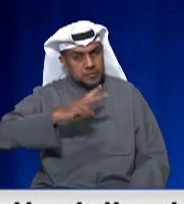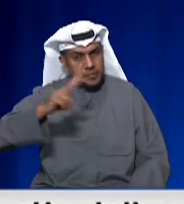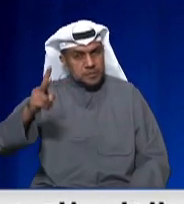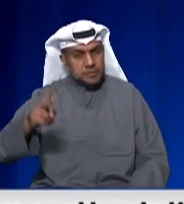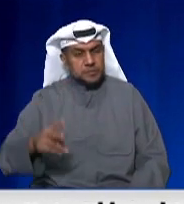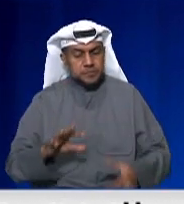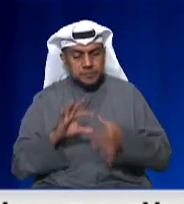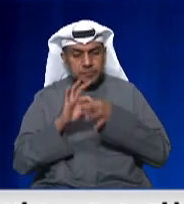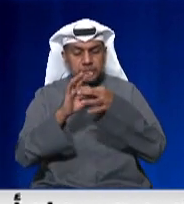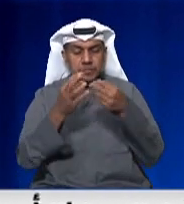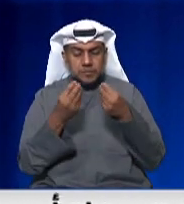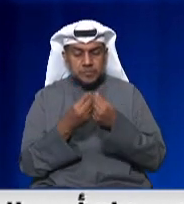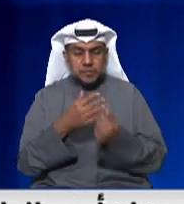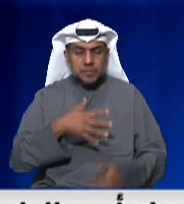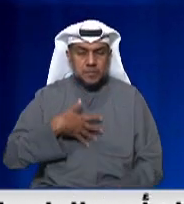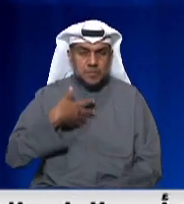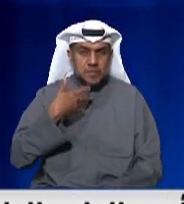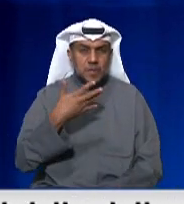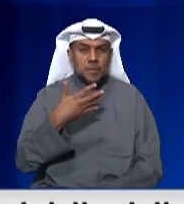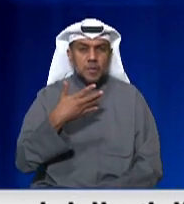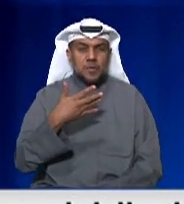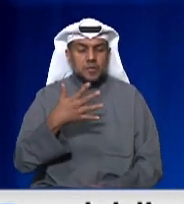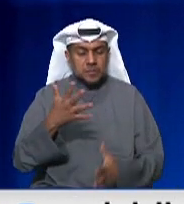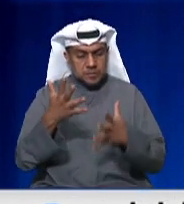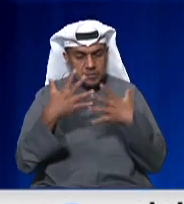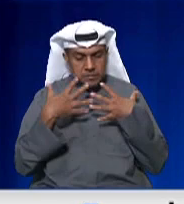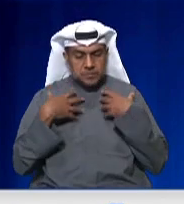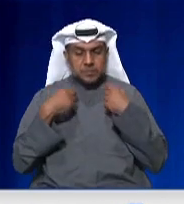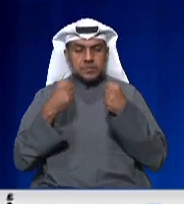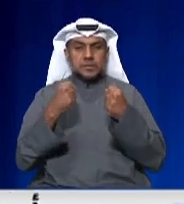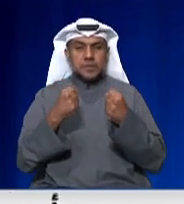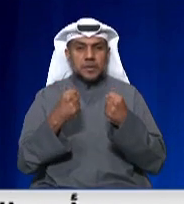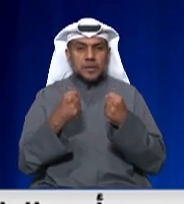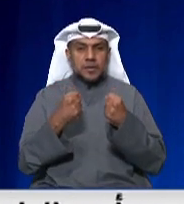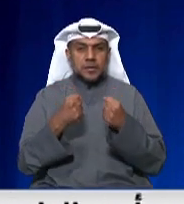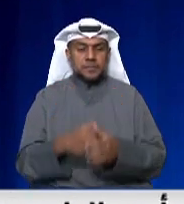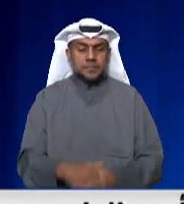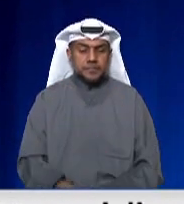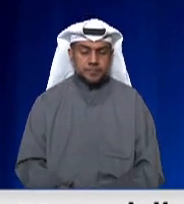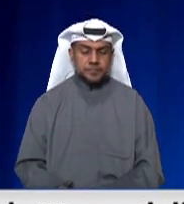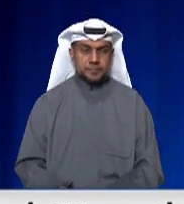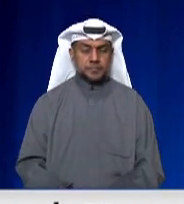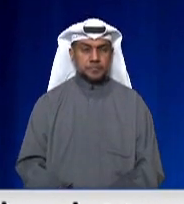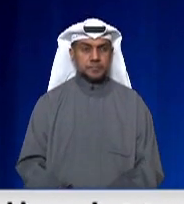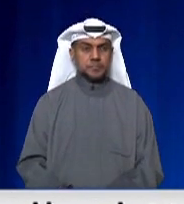راجيا سموه لفخامته موفور الصحة وتمام العافية.